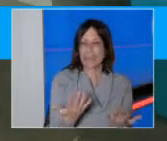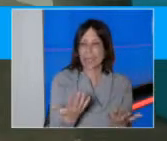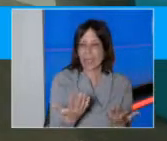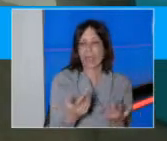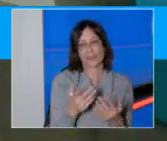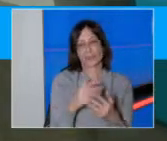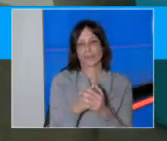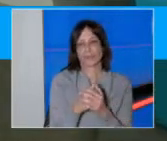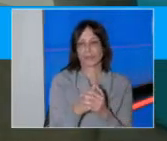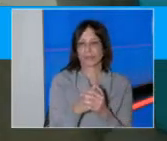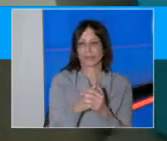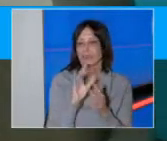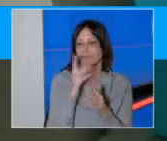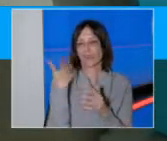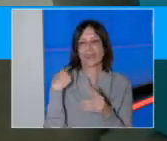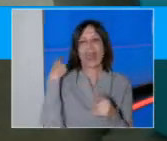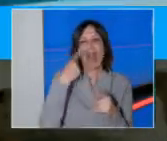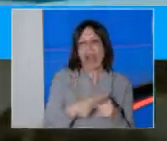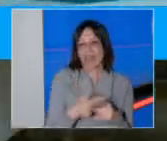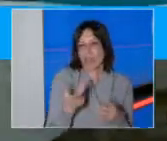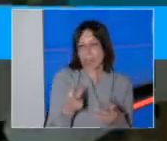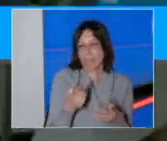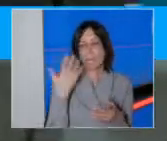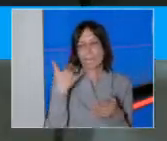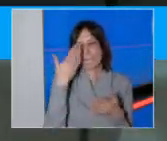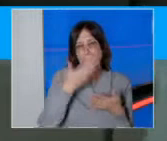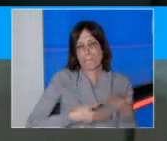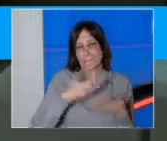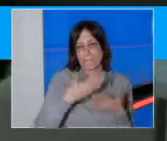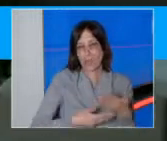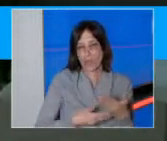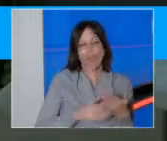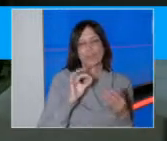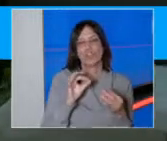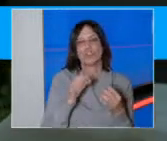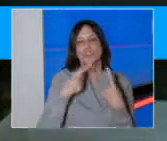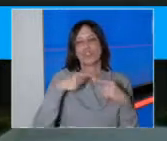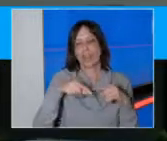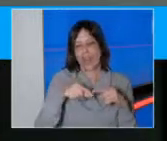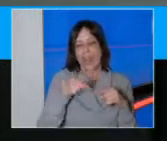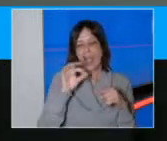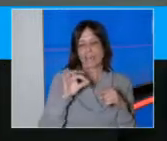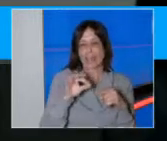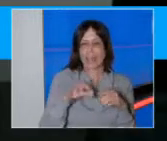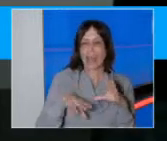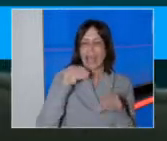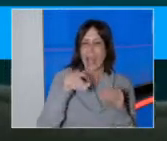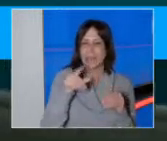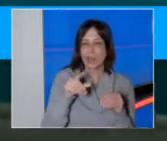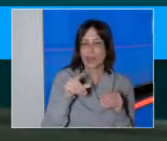ועד היום הדבר כזה שפרוטוקולים של כל הקלפיות הוא עלו לאתר, וכשביקשנו,